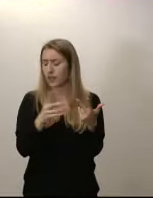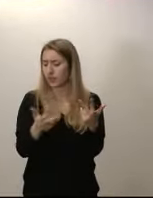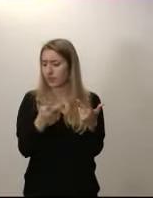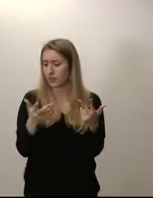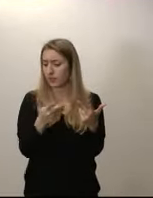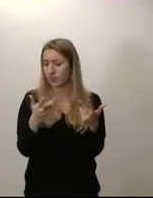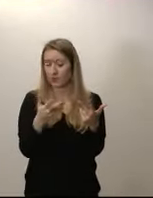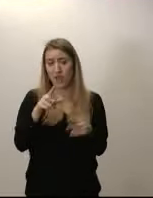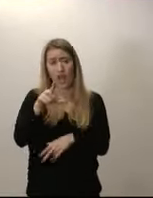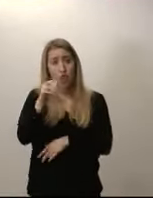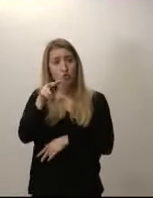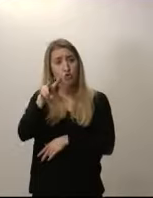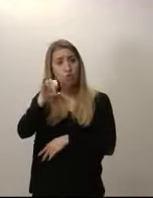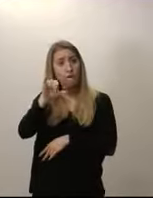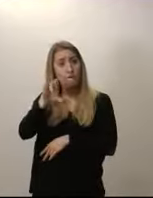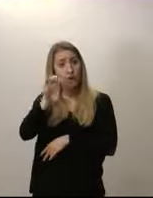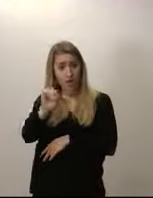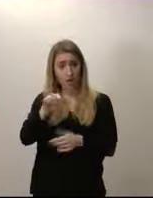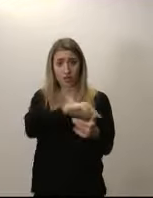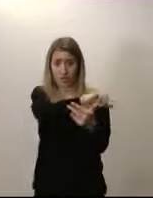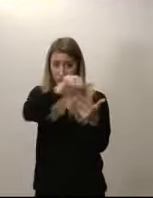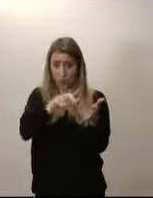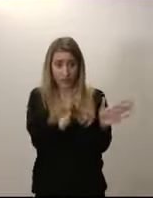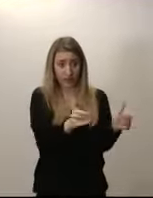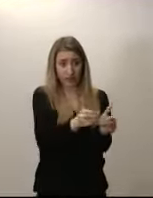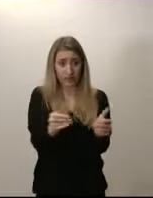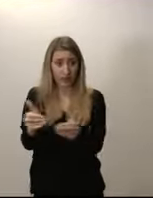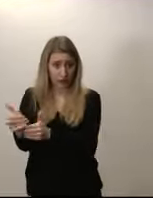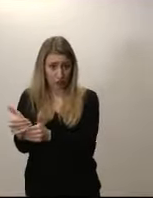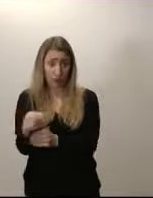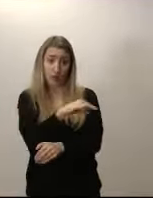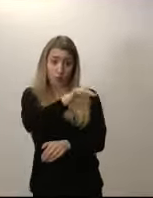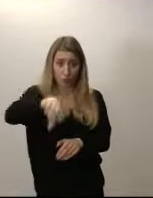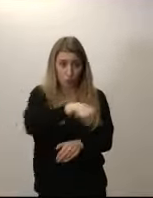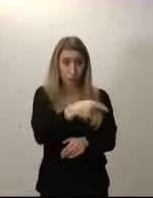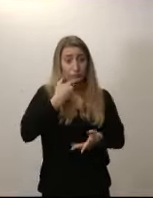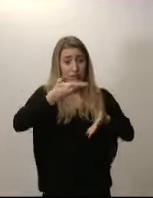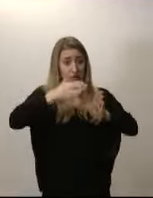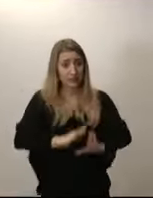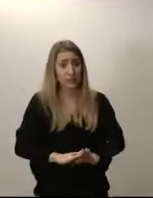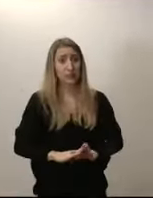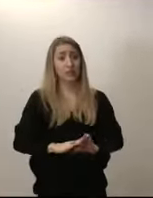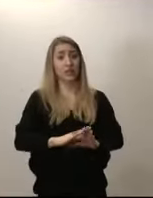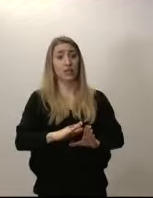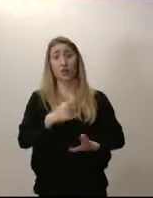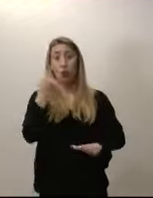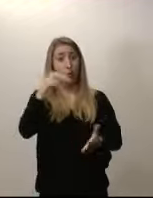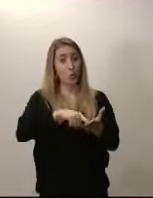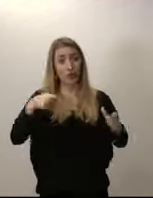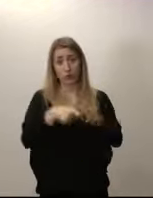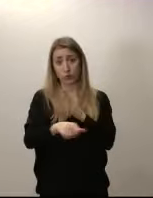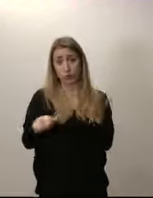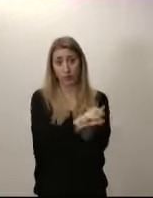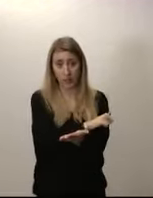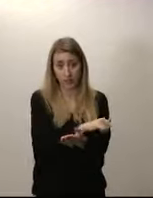la troisième, Moulin-Nouvière. C'est les seuls secteurs sur lesquels nous avons supprimé cette obligation.